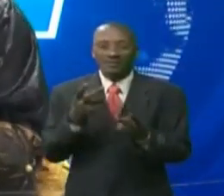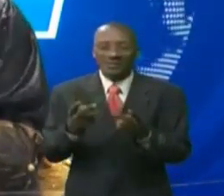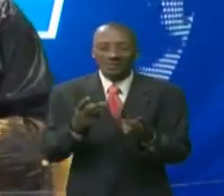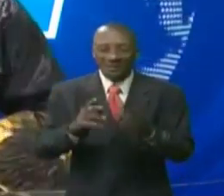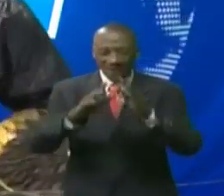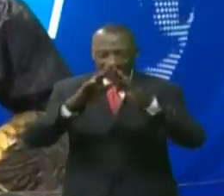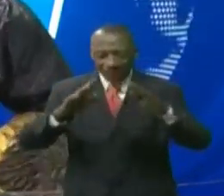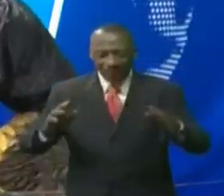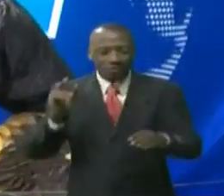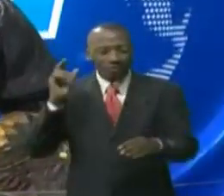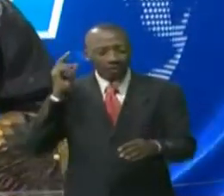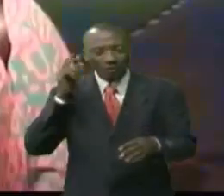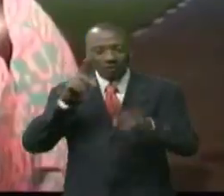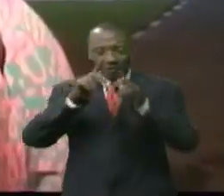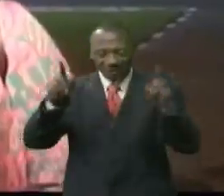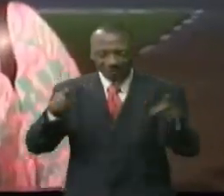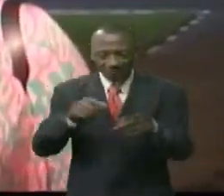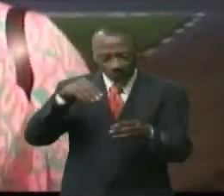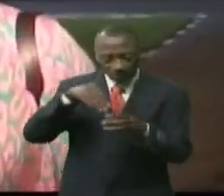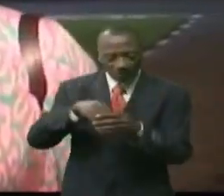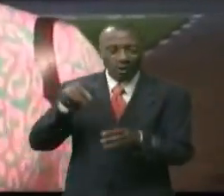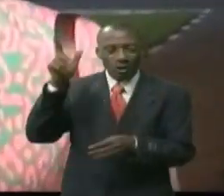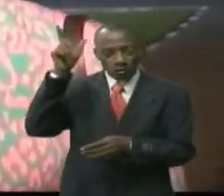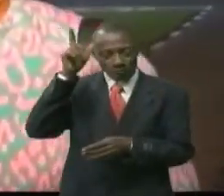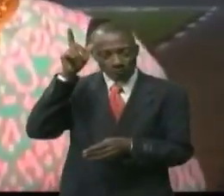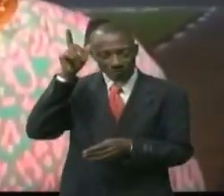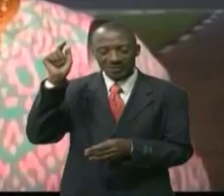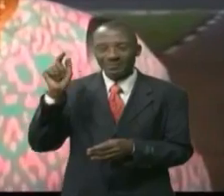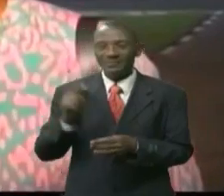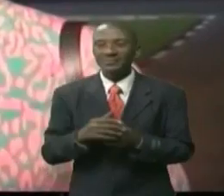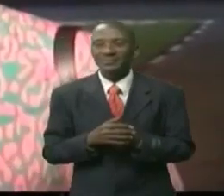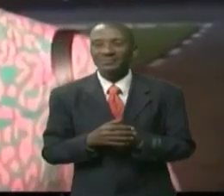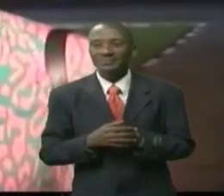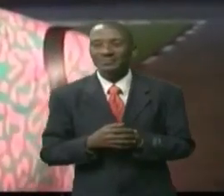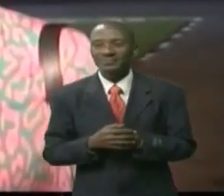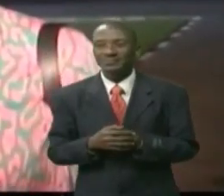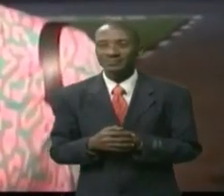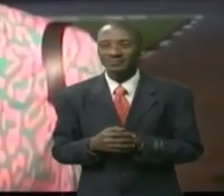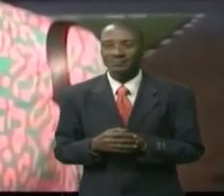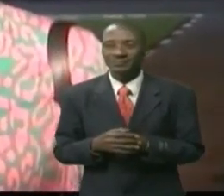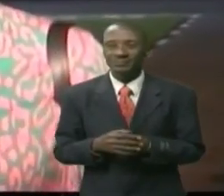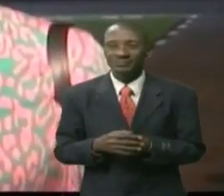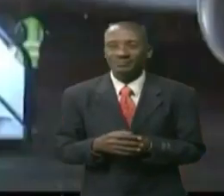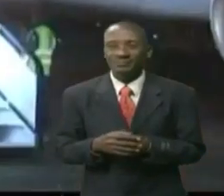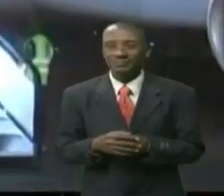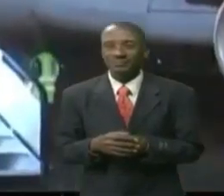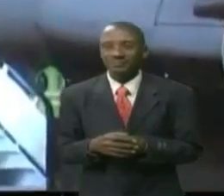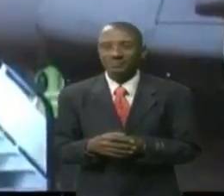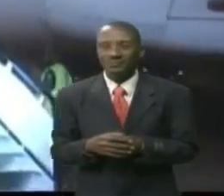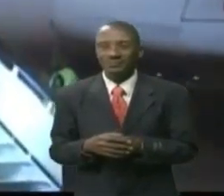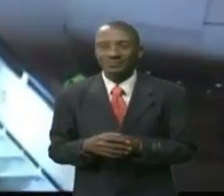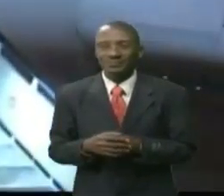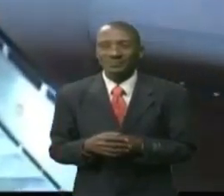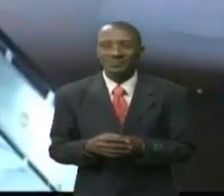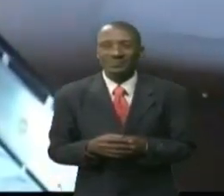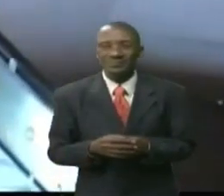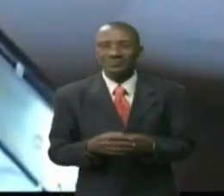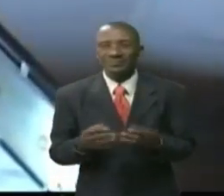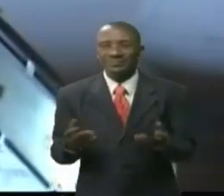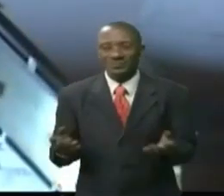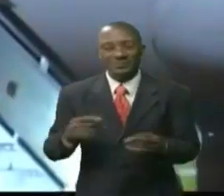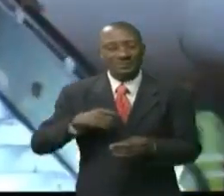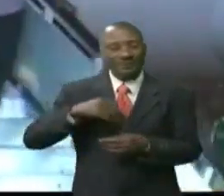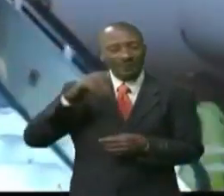station reportage je suis venue en visite officielle c'est la première direction